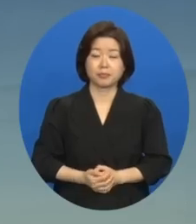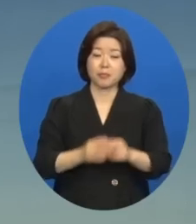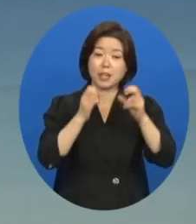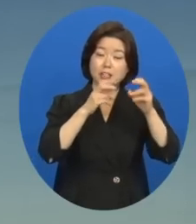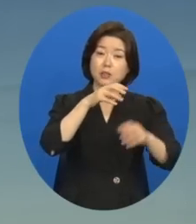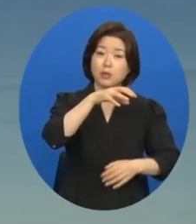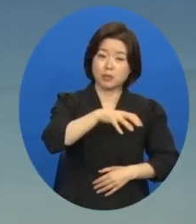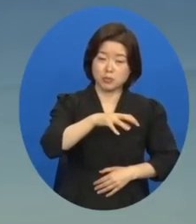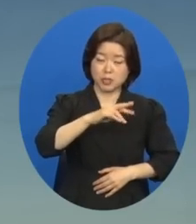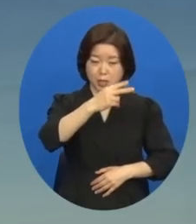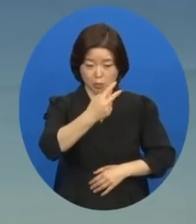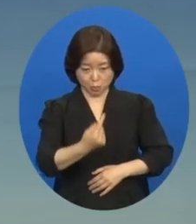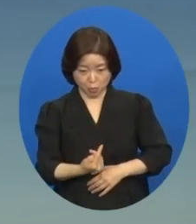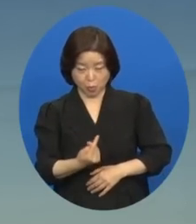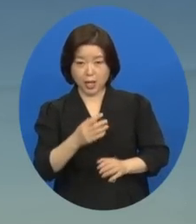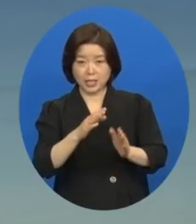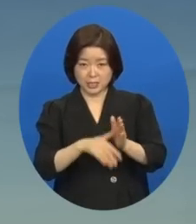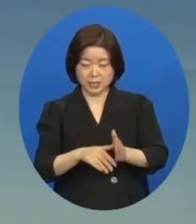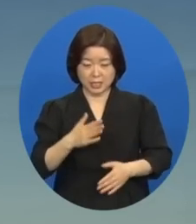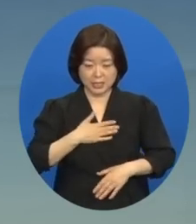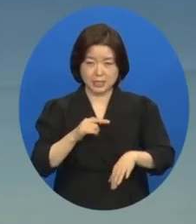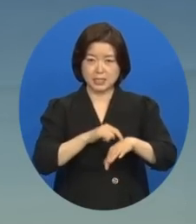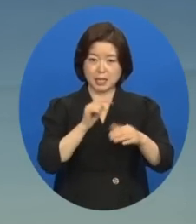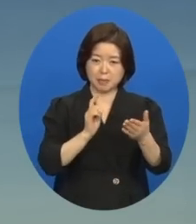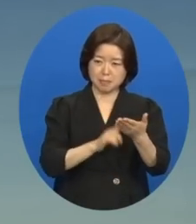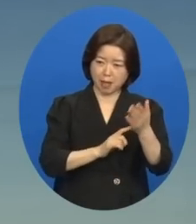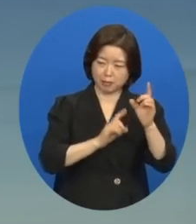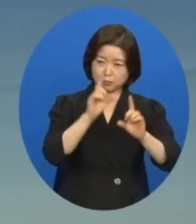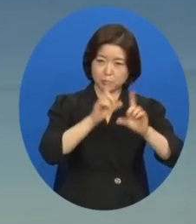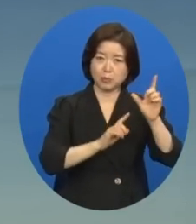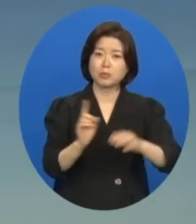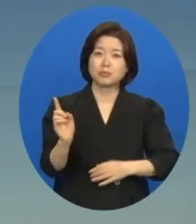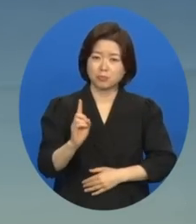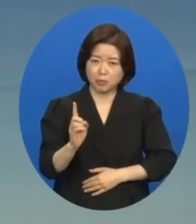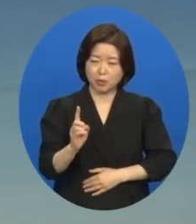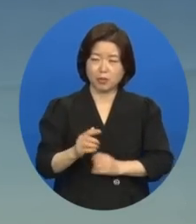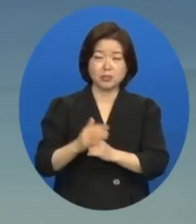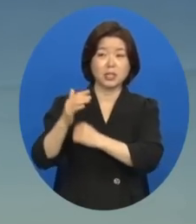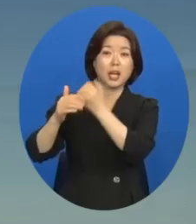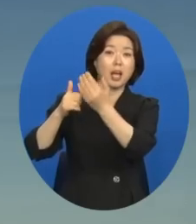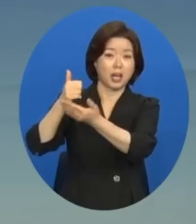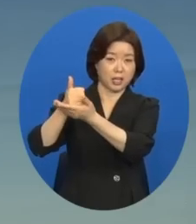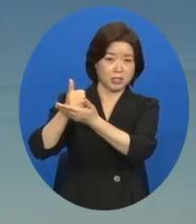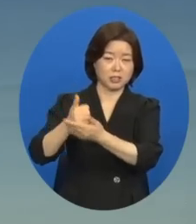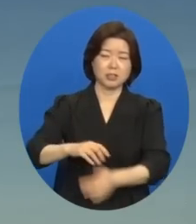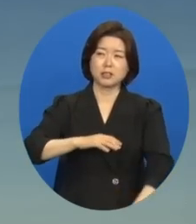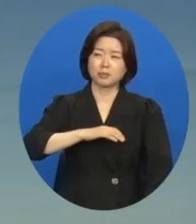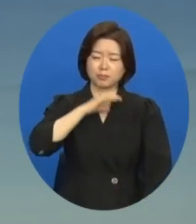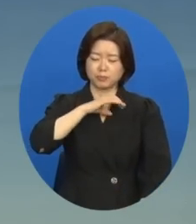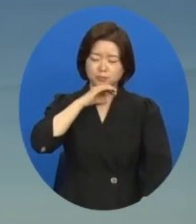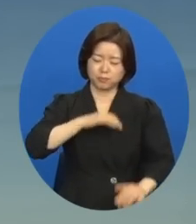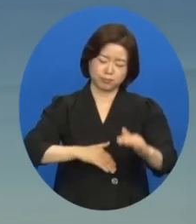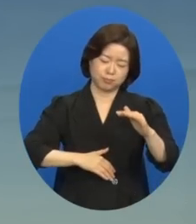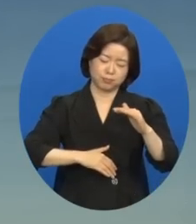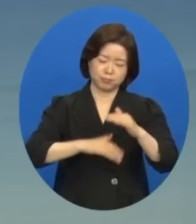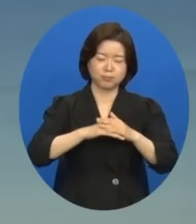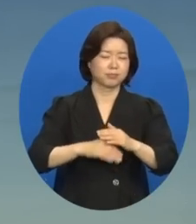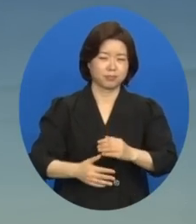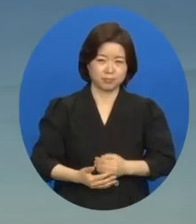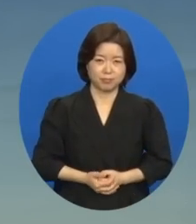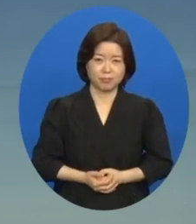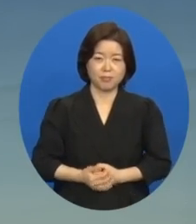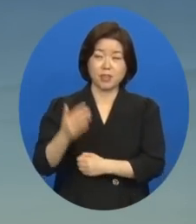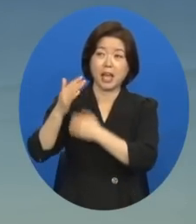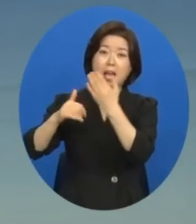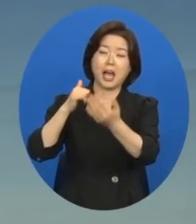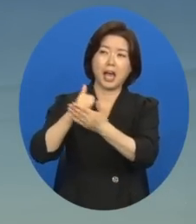선교지에서 돌아왔을 때 제 마음의 상태는 하나님께 불만이 있었어요. 하나님께